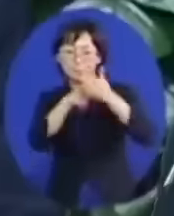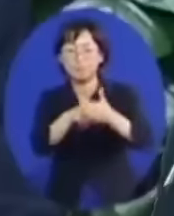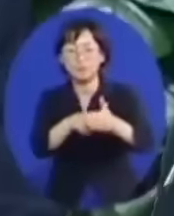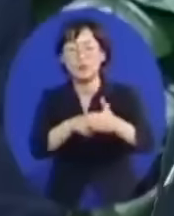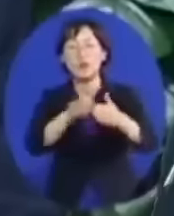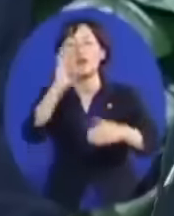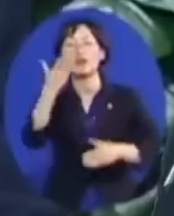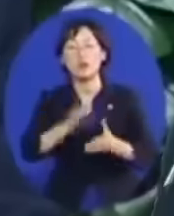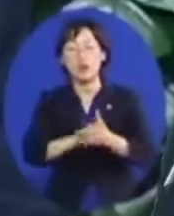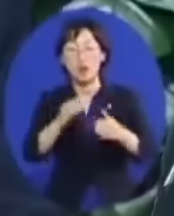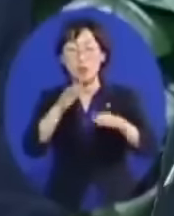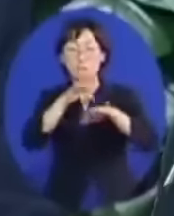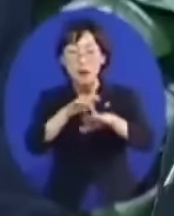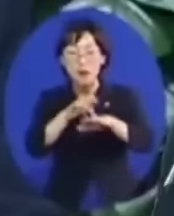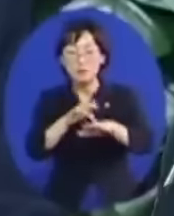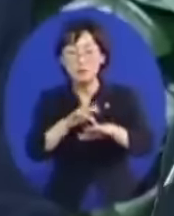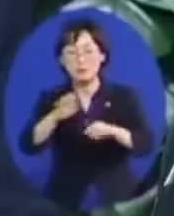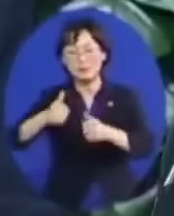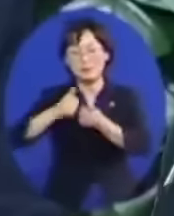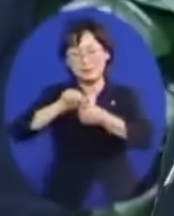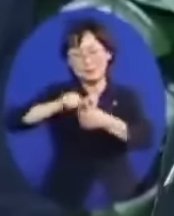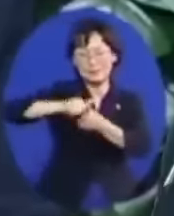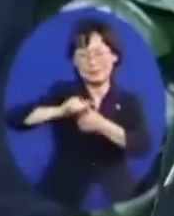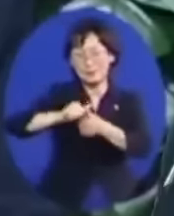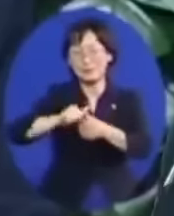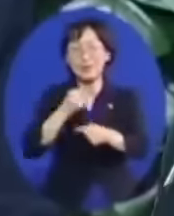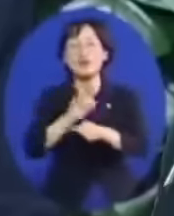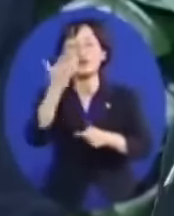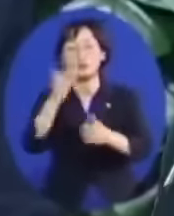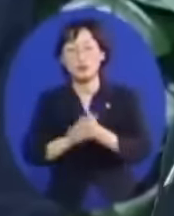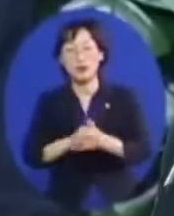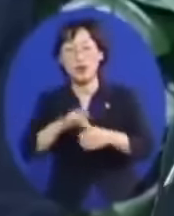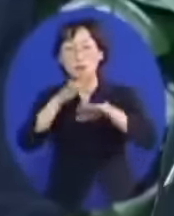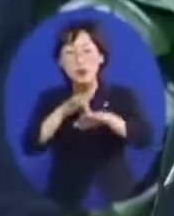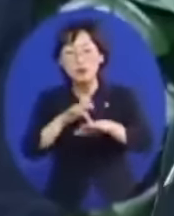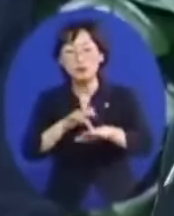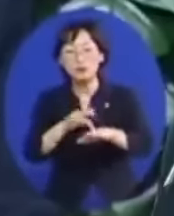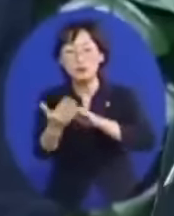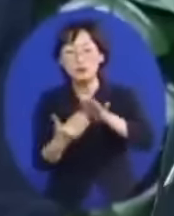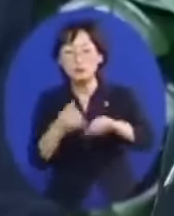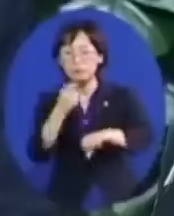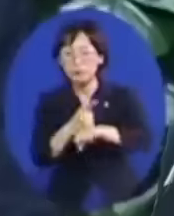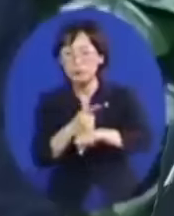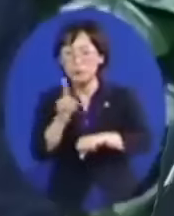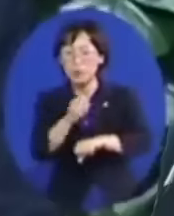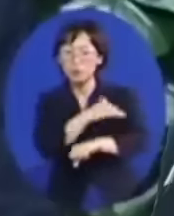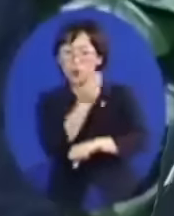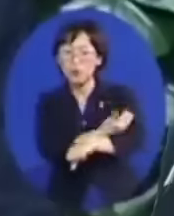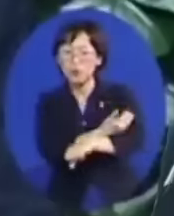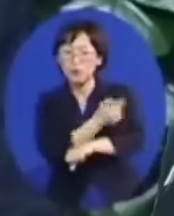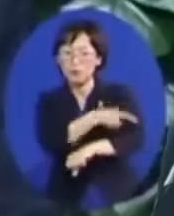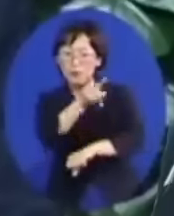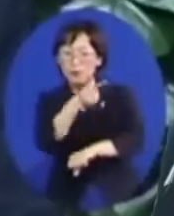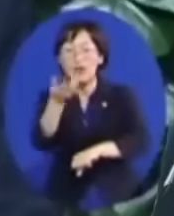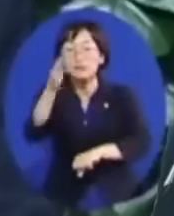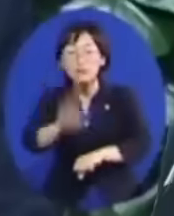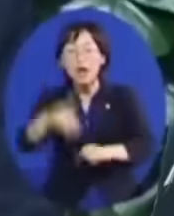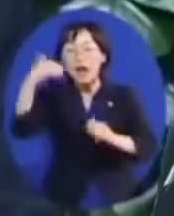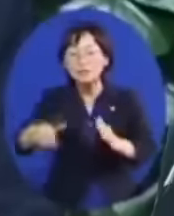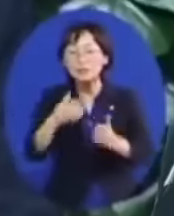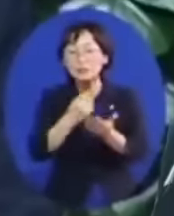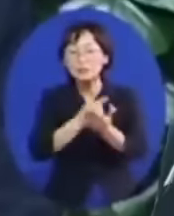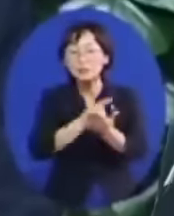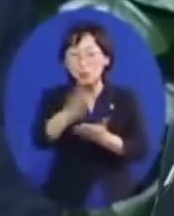것입니다. 마귀와 한판 실험을 해야 되는 것입니다. 마귀는 이미 주권을 잃은 놈이지만은 그러나 아직